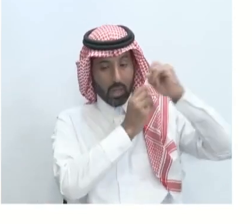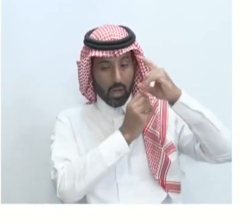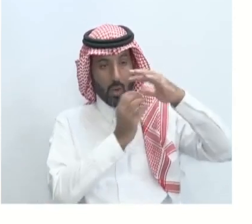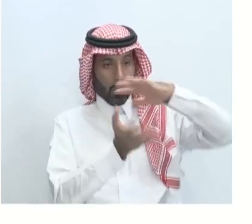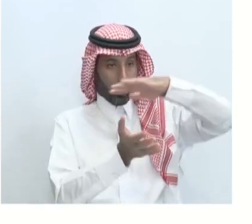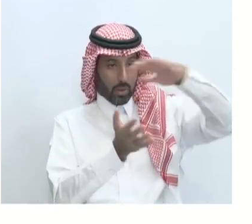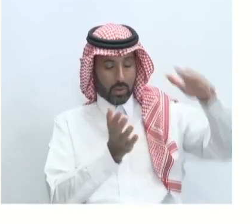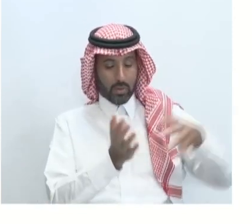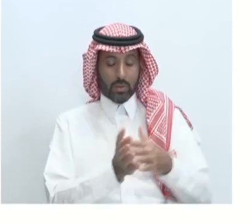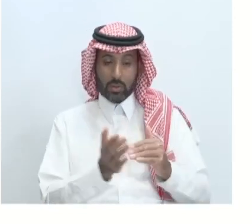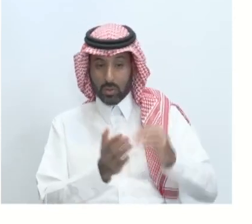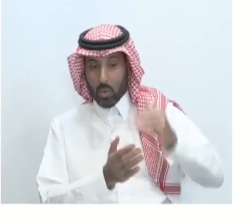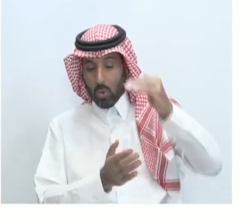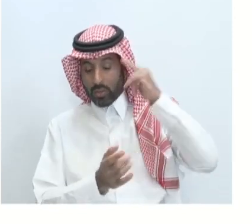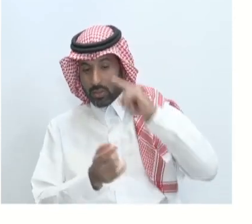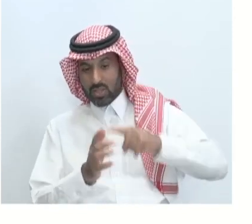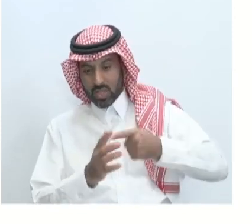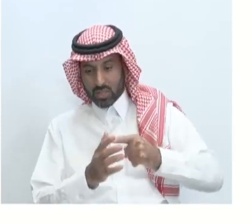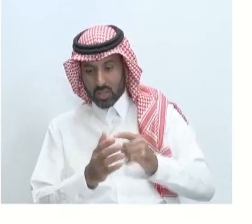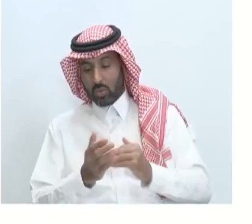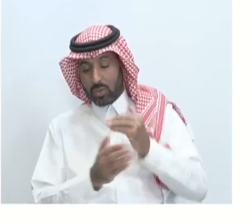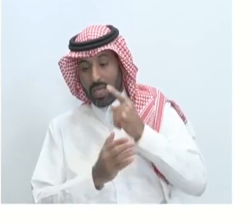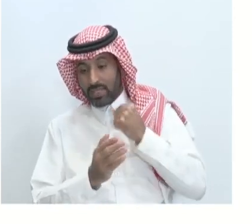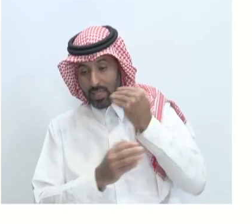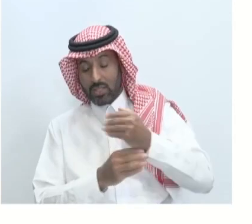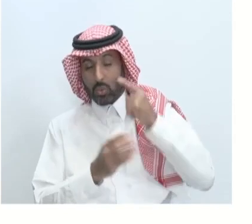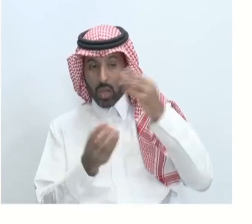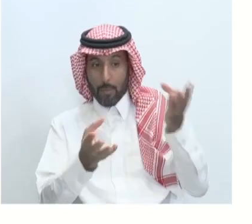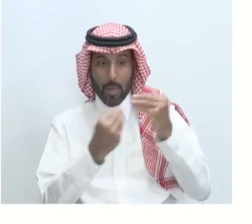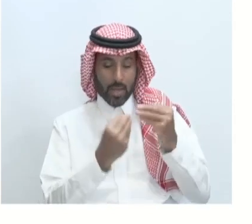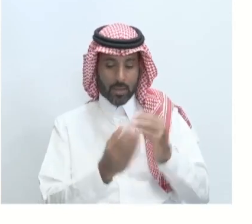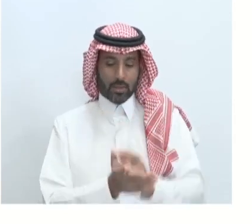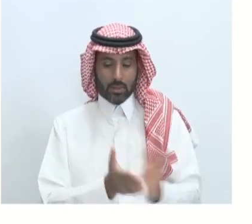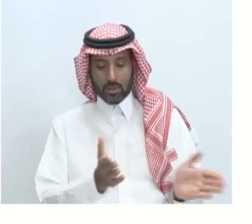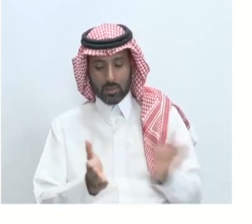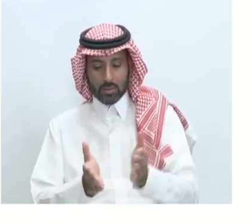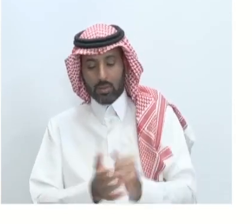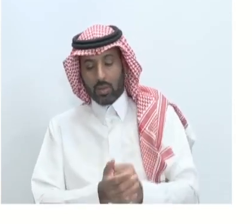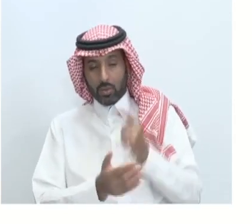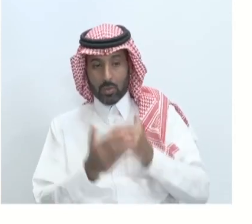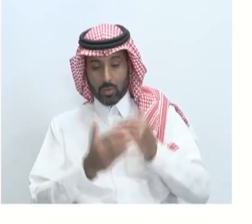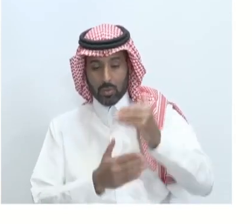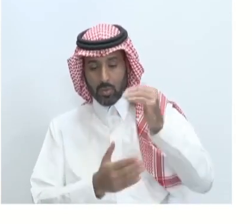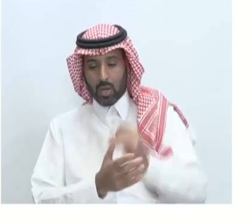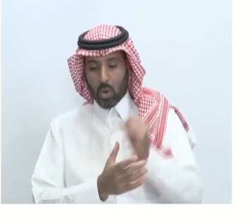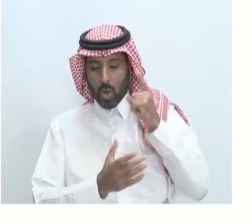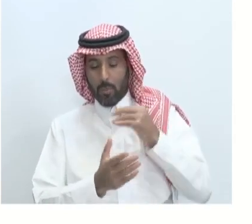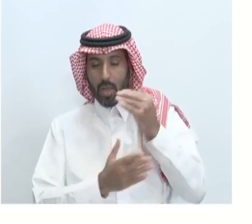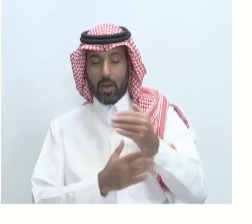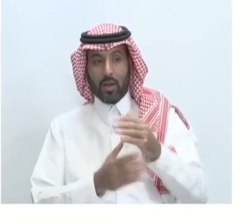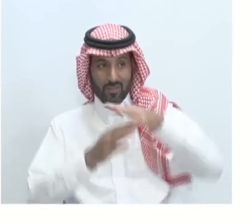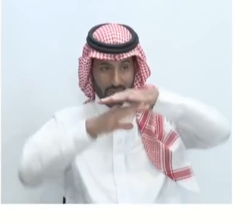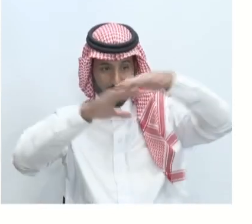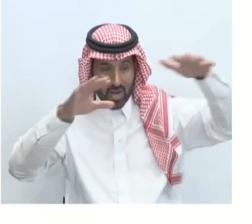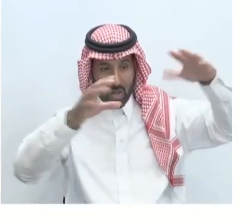كما تطورت التقنيات وتحسنت جوده البيانات مما ادى ذلك الى نمو علم الفلك